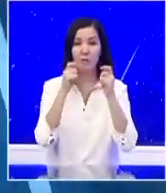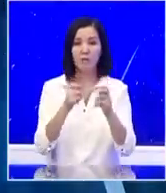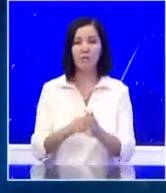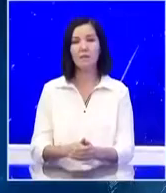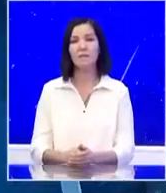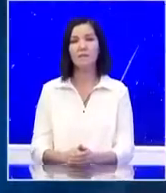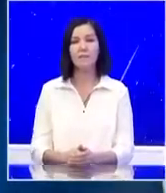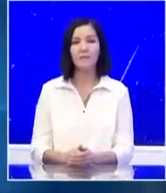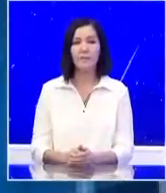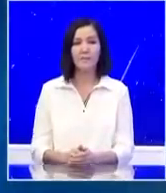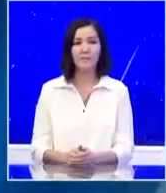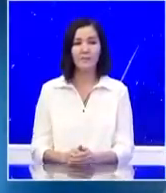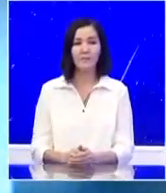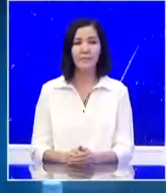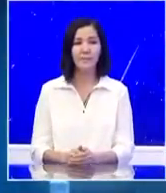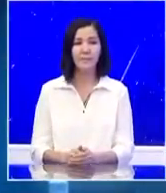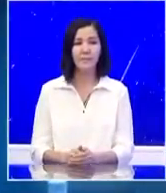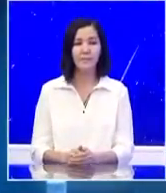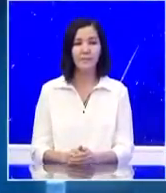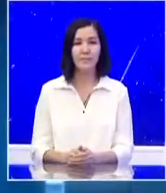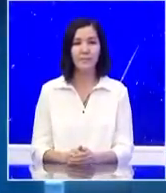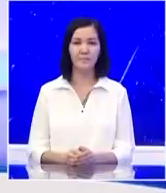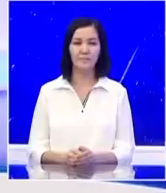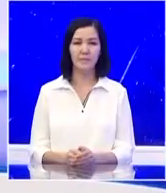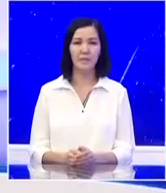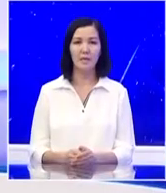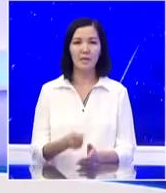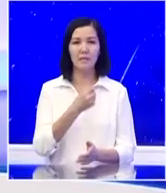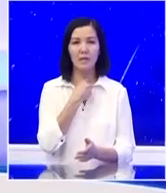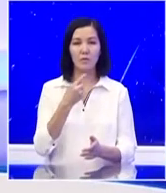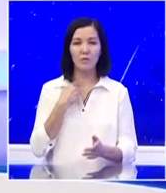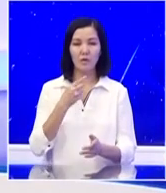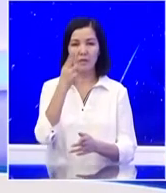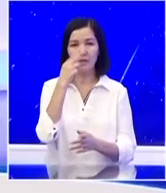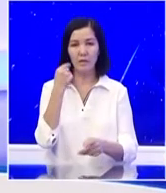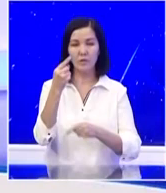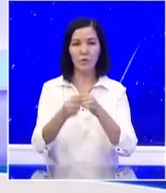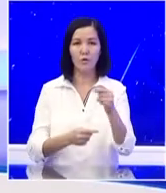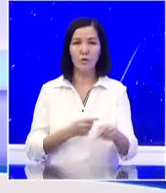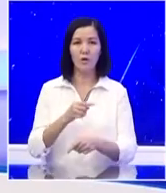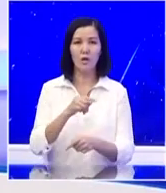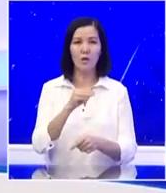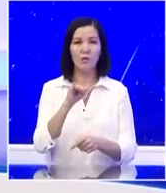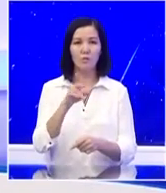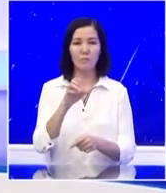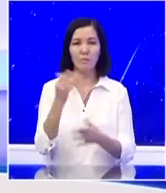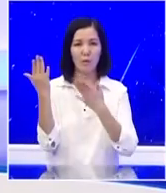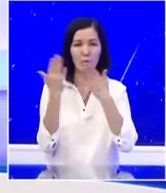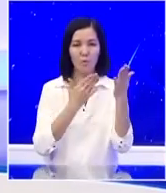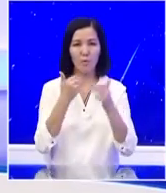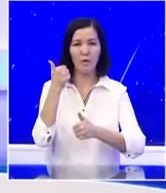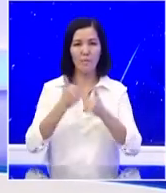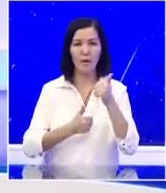Медет Жұмабай, Айдос Қалиев, Жетісу телеарнасы. Талдықорғанда дәстүрлі Мағжан Жұмабай оқулары өтті. Биылғы